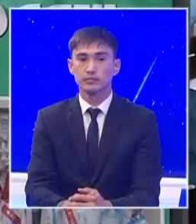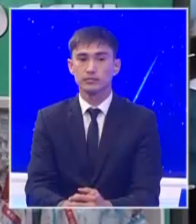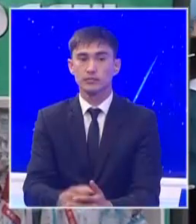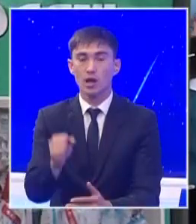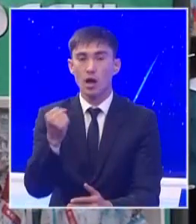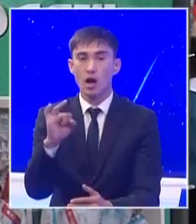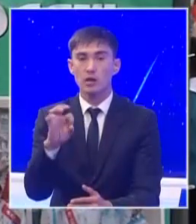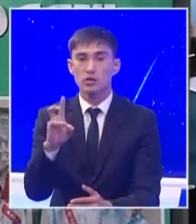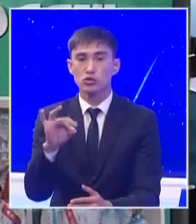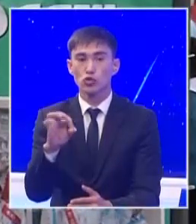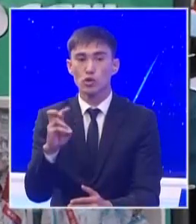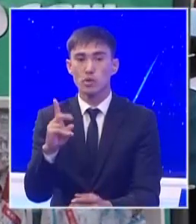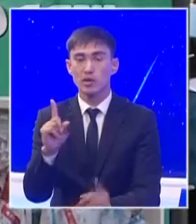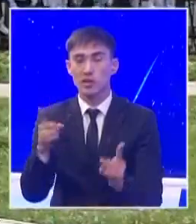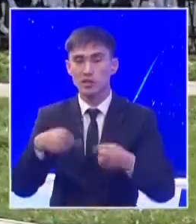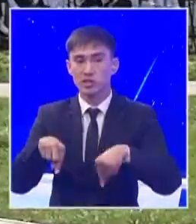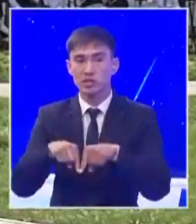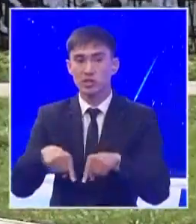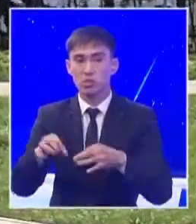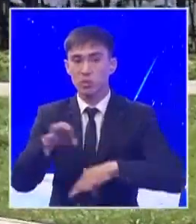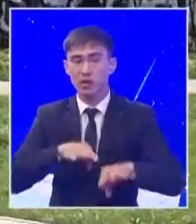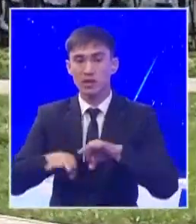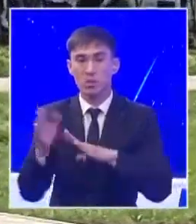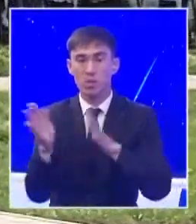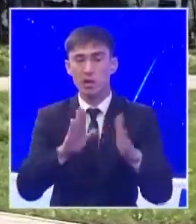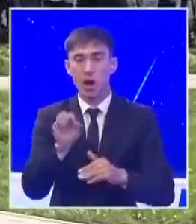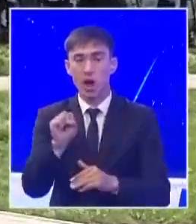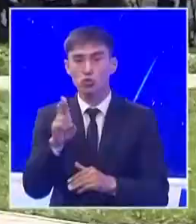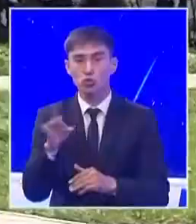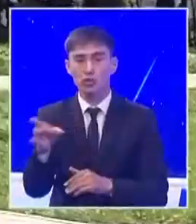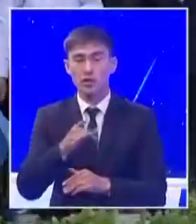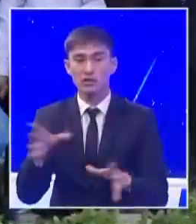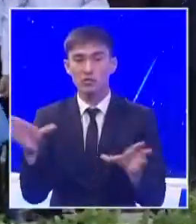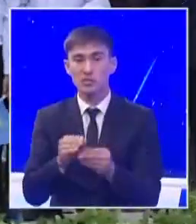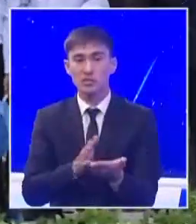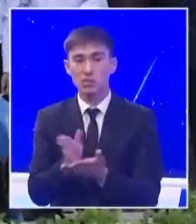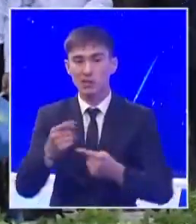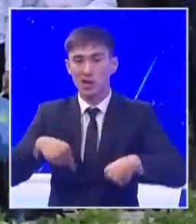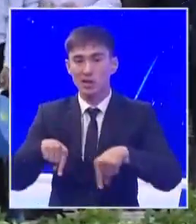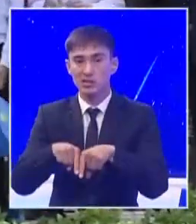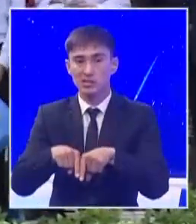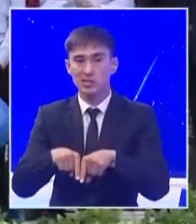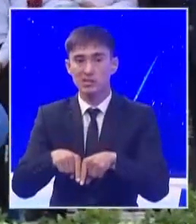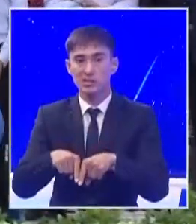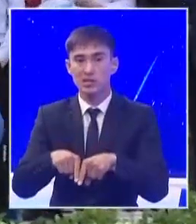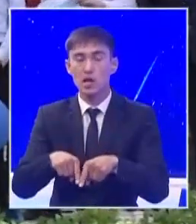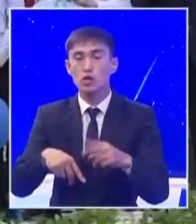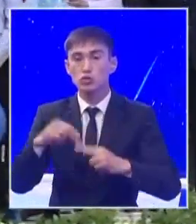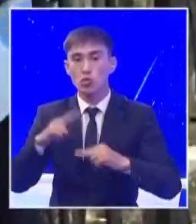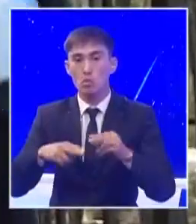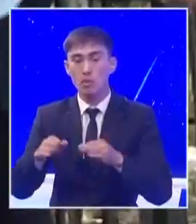Айдын Сулеймен – инициатор проекта строительства парка в Аксумском районе. Совместно с исполнительной организацией «Вектор Строймонтаж»